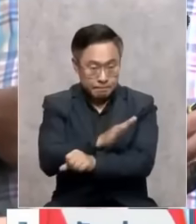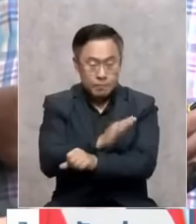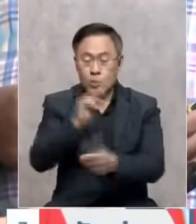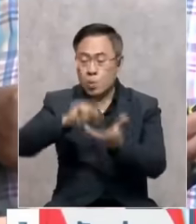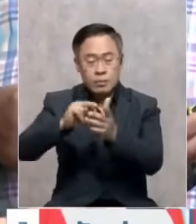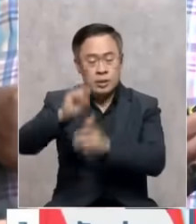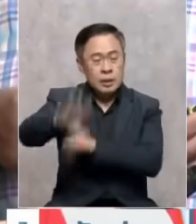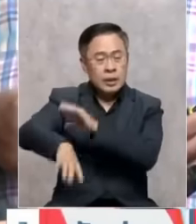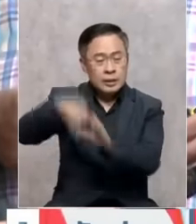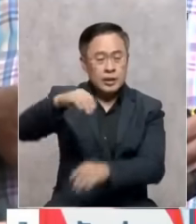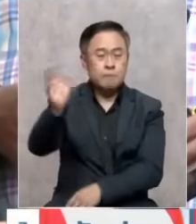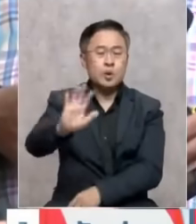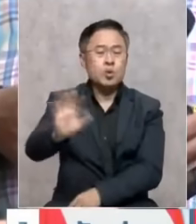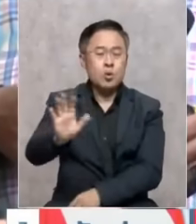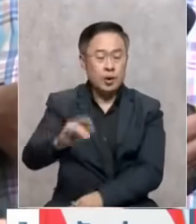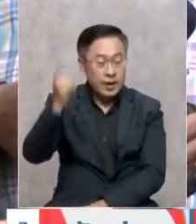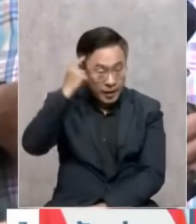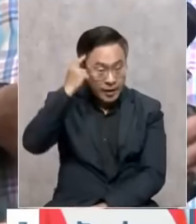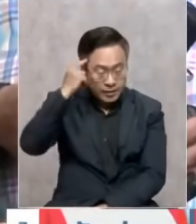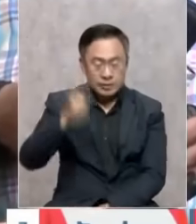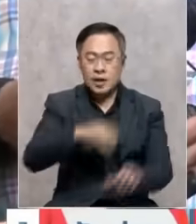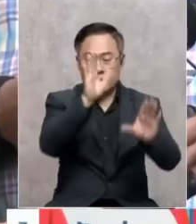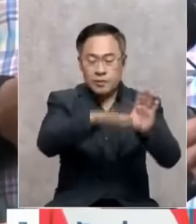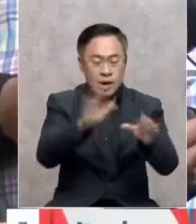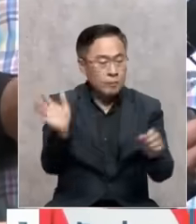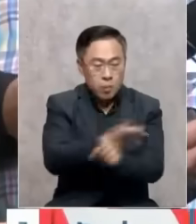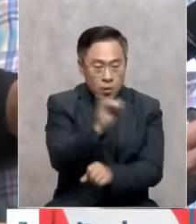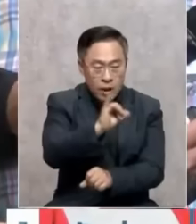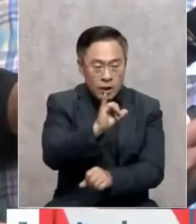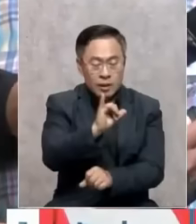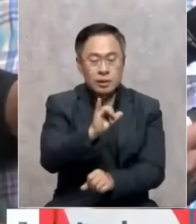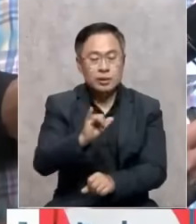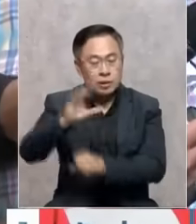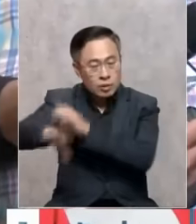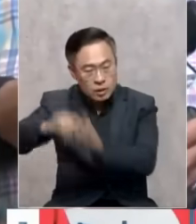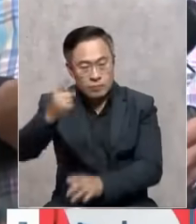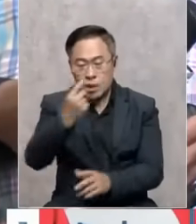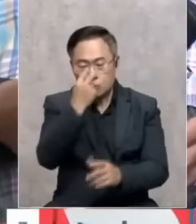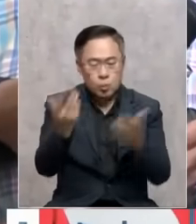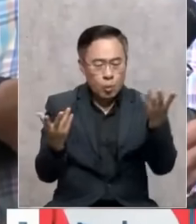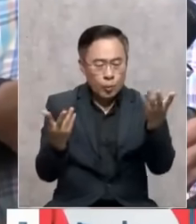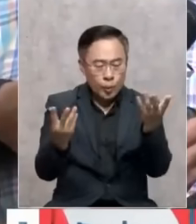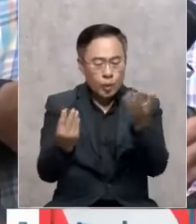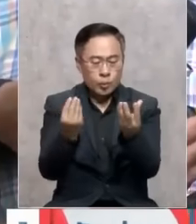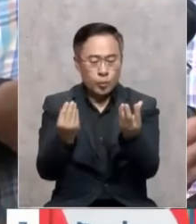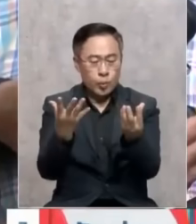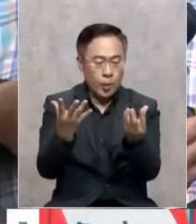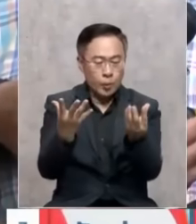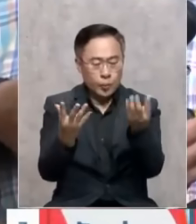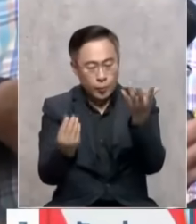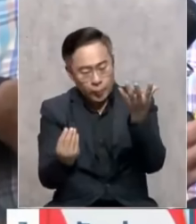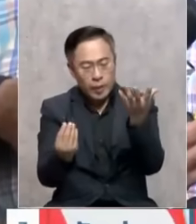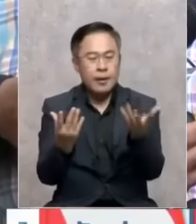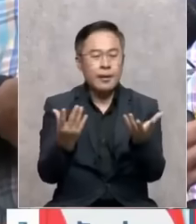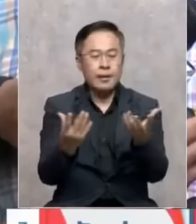กินไปบอกเดี๋ยวก่อนอันนี้รอนิดหนึ่ง 2,570 เดี๋ยวขนาดกองทัพจะเปลี่ยนพอถามอีกแล้วการลด